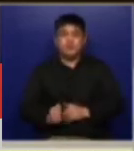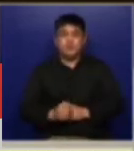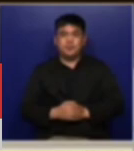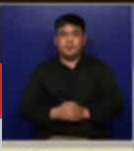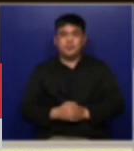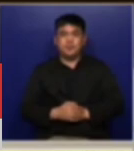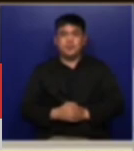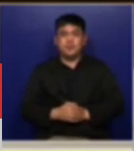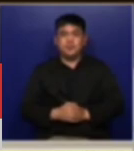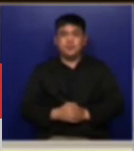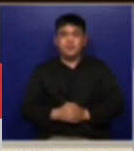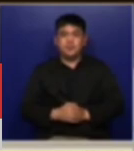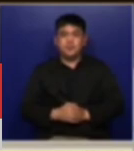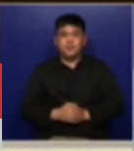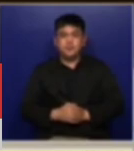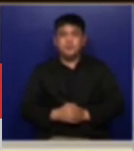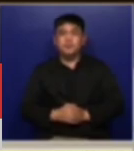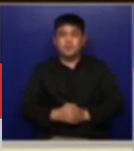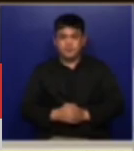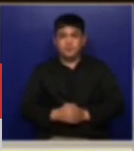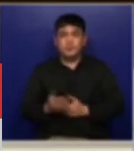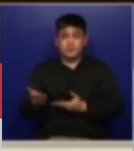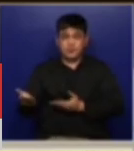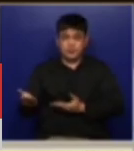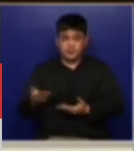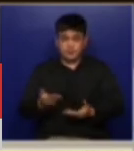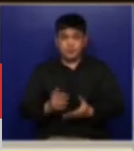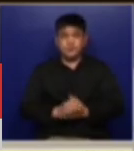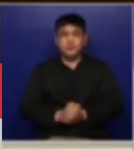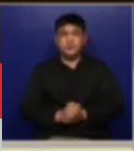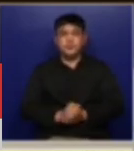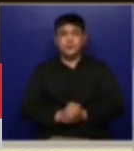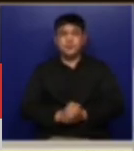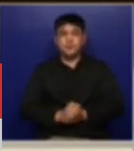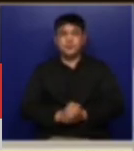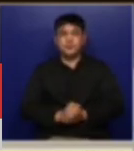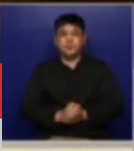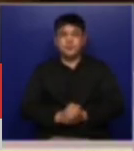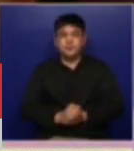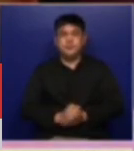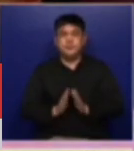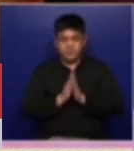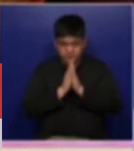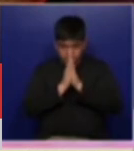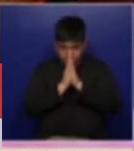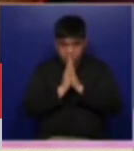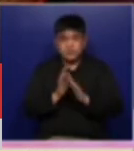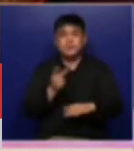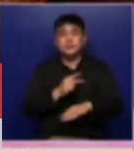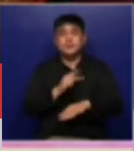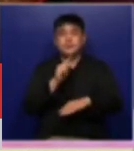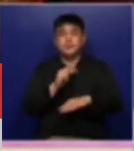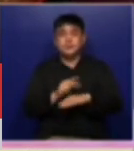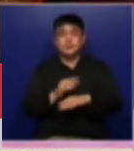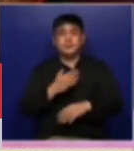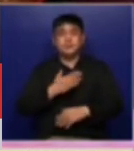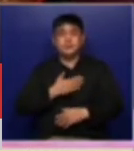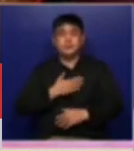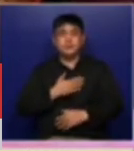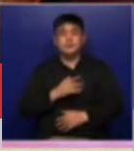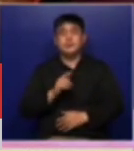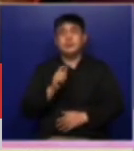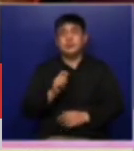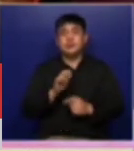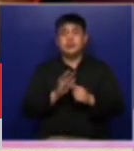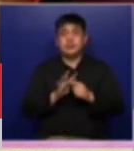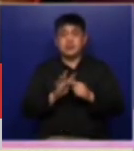ท่านรัฐมนตรีช่วยมาแล้วครับขอเชิญคุณอภรณ์ครับ ค่ะ ครับ กราบเรียนท่านประธานสภาที่เคารพดิฉันนางอภร